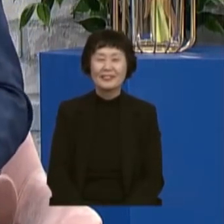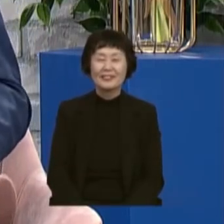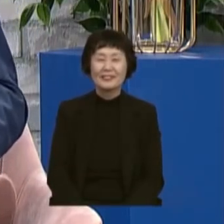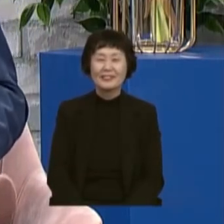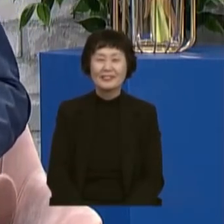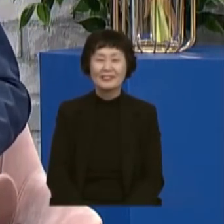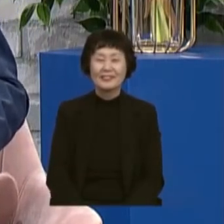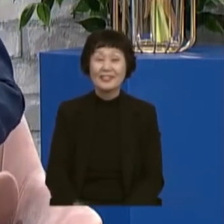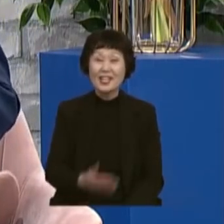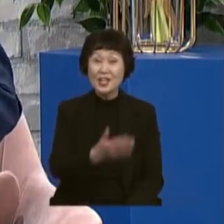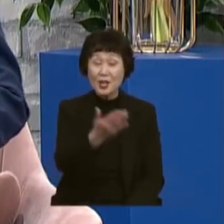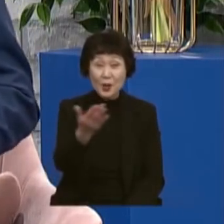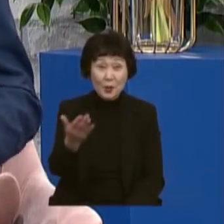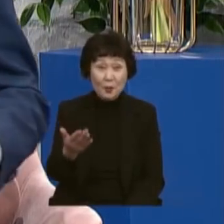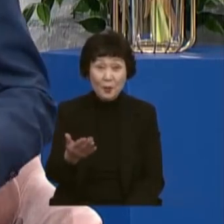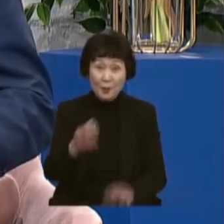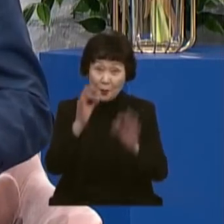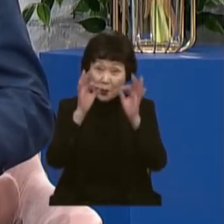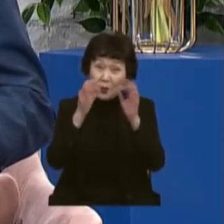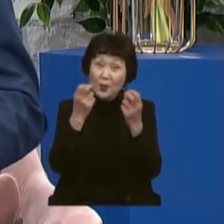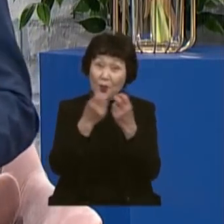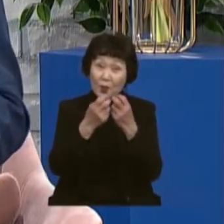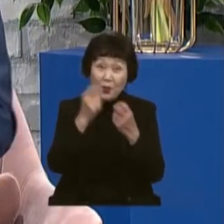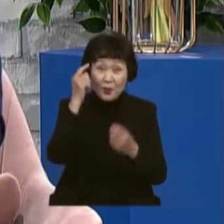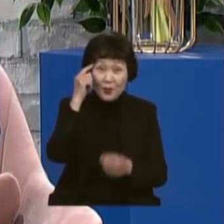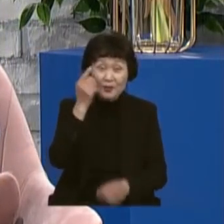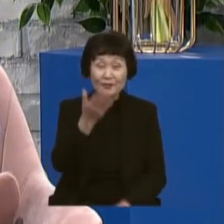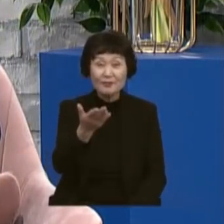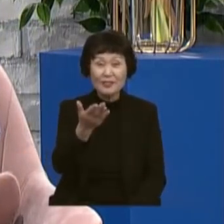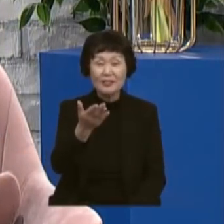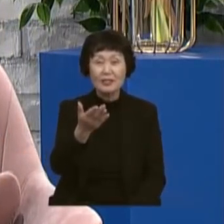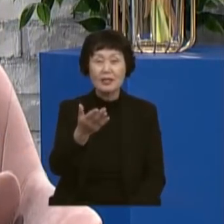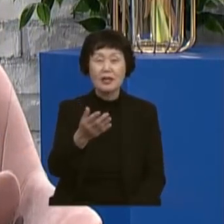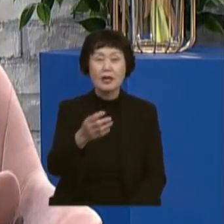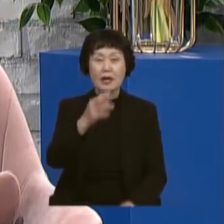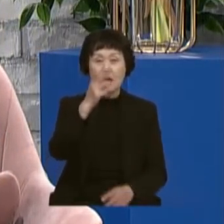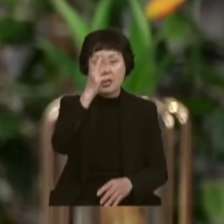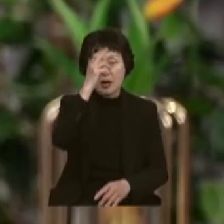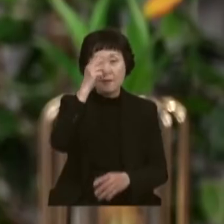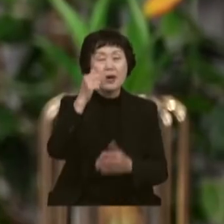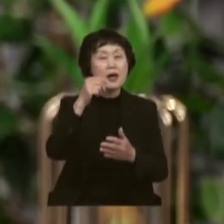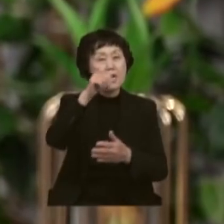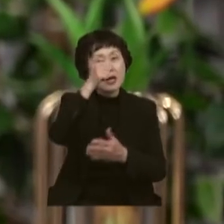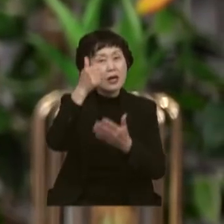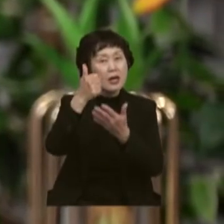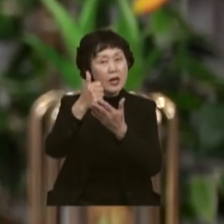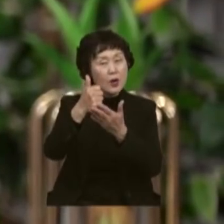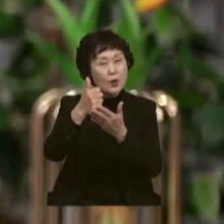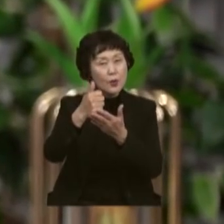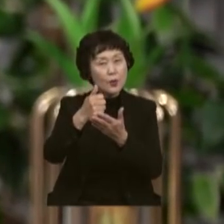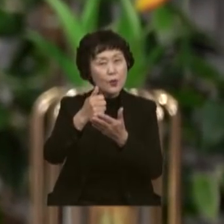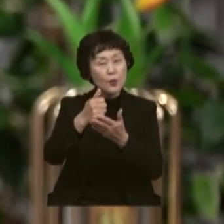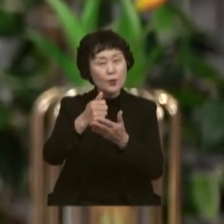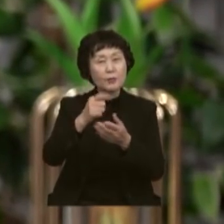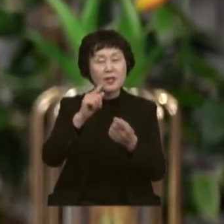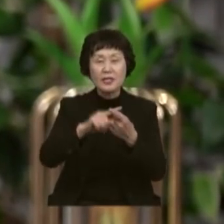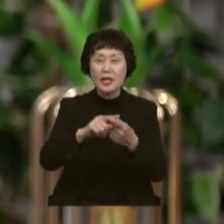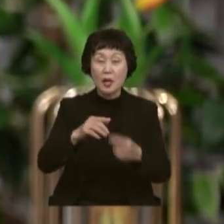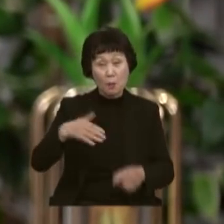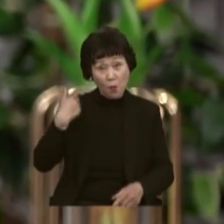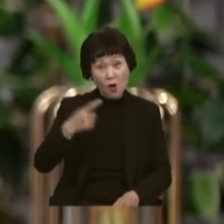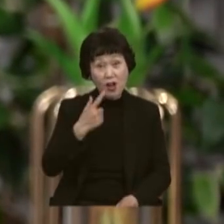여러분 어떠셨어요? 정말 저 그 사정 몰랐던 분들도 계셨을 거예요. 네. 그죠? 그 간이식 수술 받은